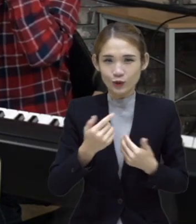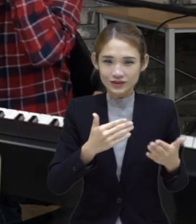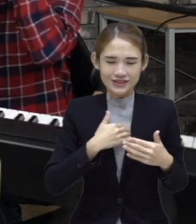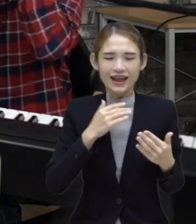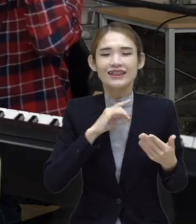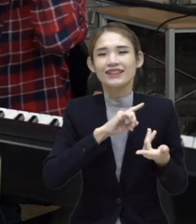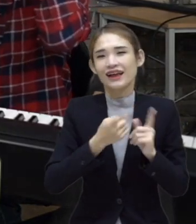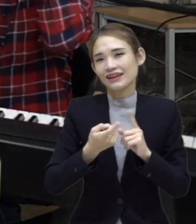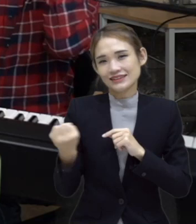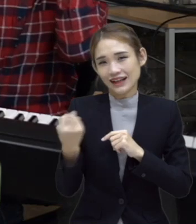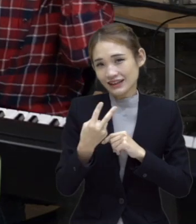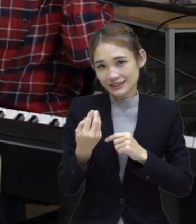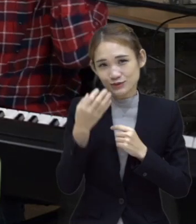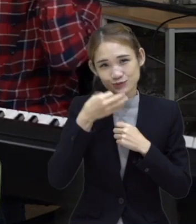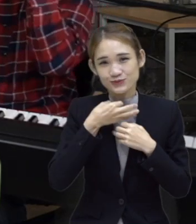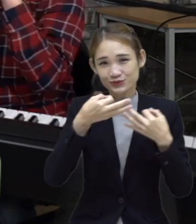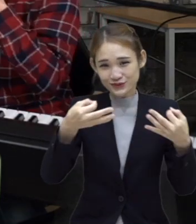아 뭐야! 아